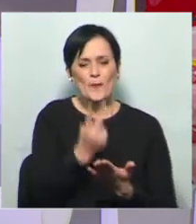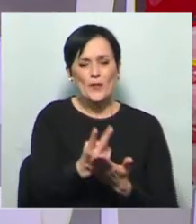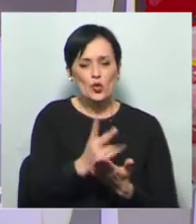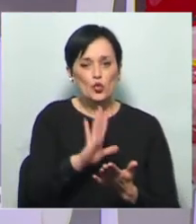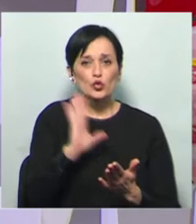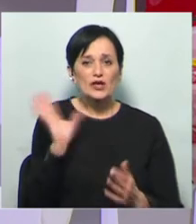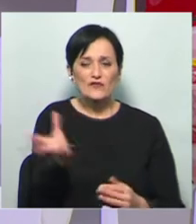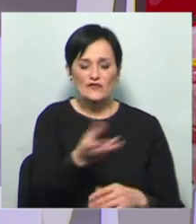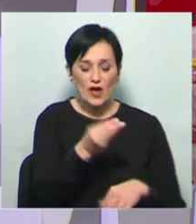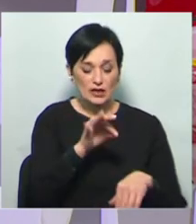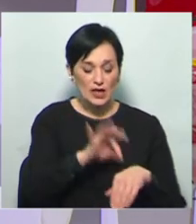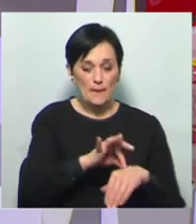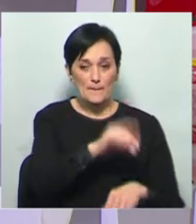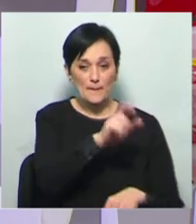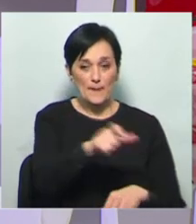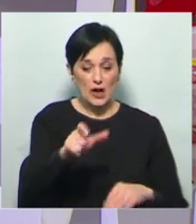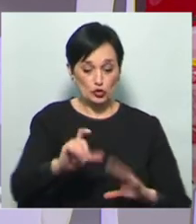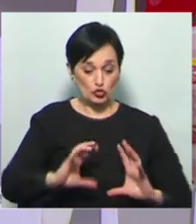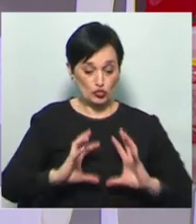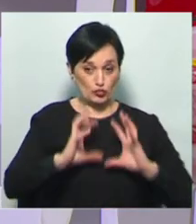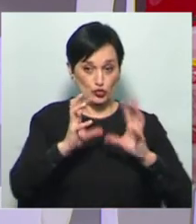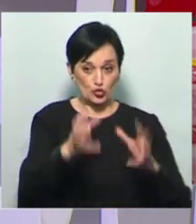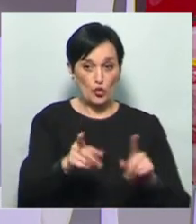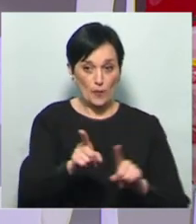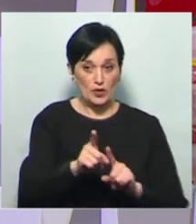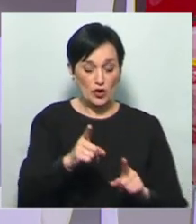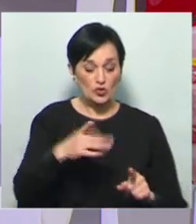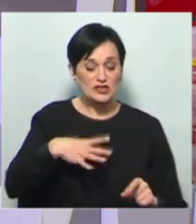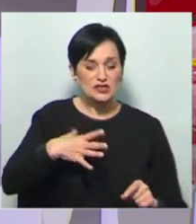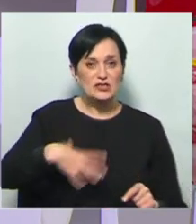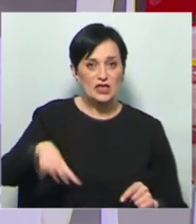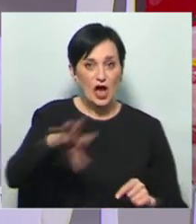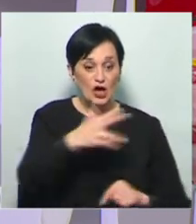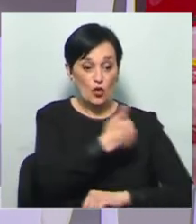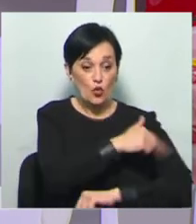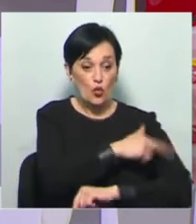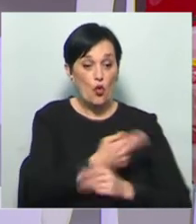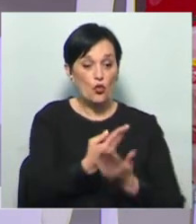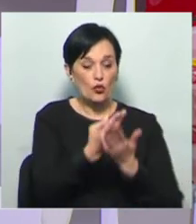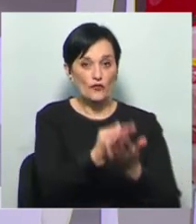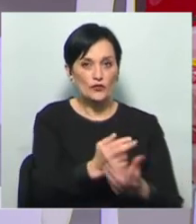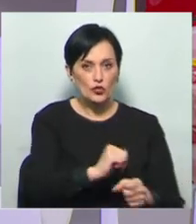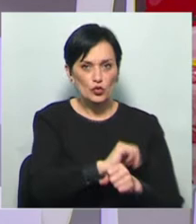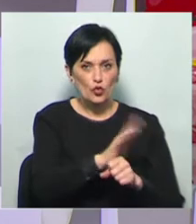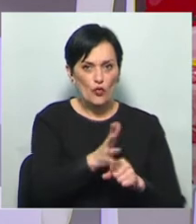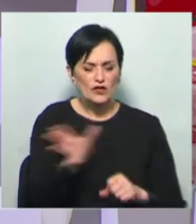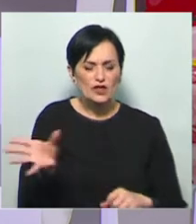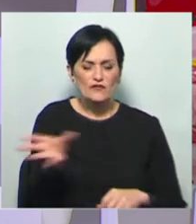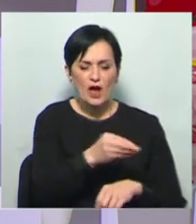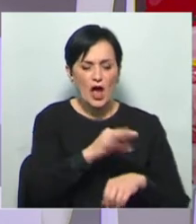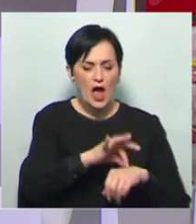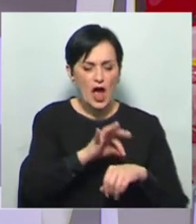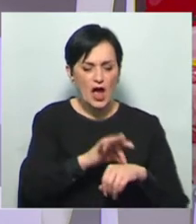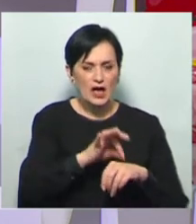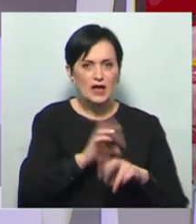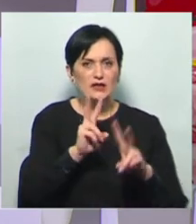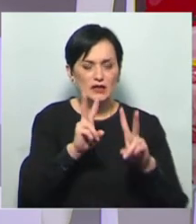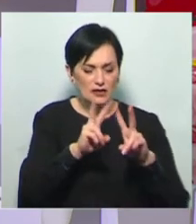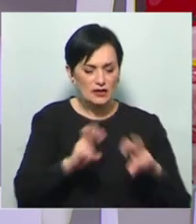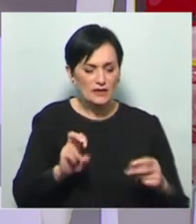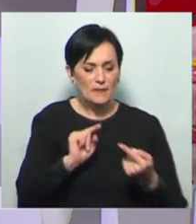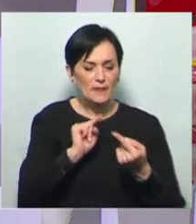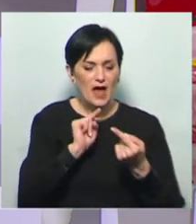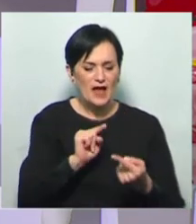ყველა პაციენტი, როგორც მთელ მსოფლიოში, ასევე საქართველოში, რომელიც ჰოსპიტალში ხვდება COVID-ით, ყველა პაციენტი იტარებს ანტიკოაგულანტურ თერაპიას,